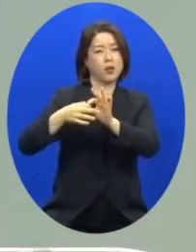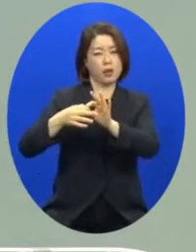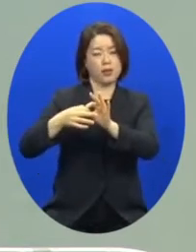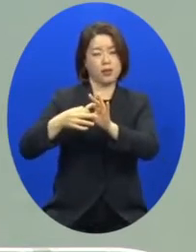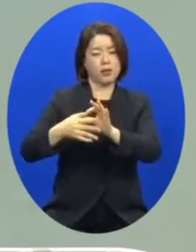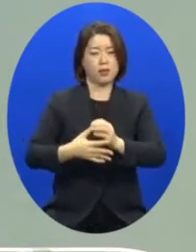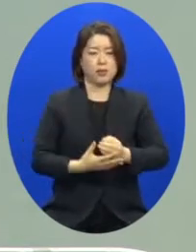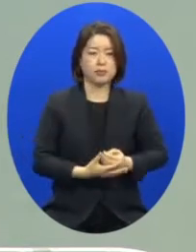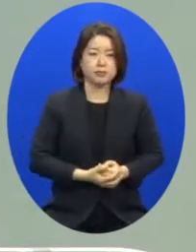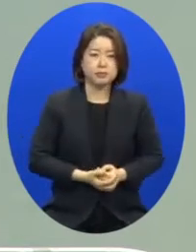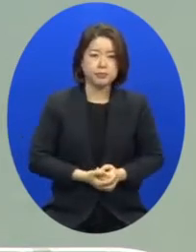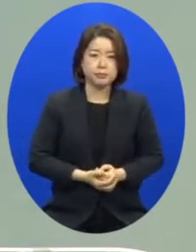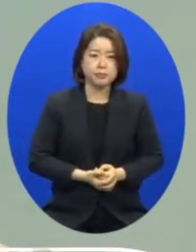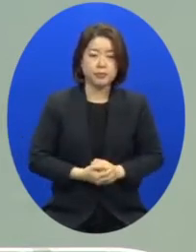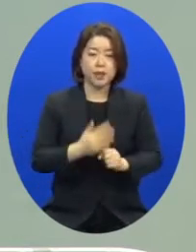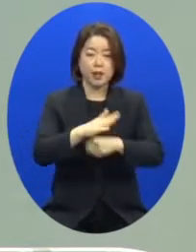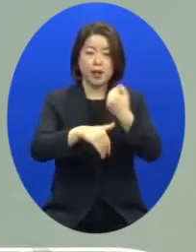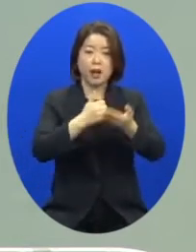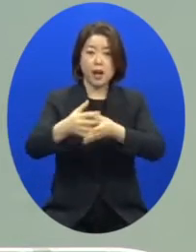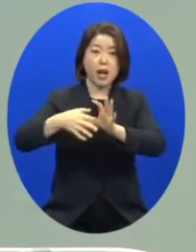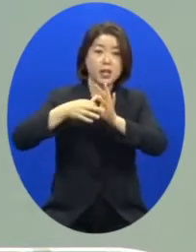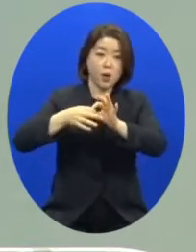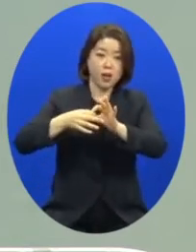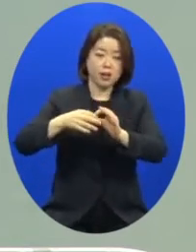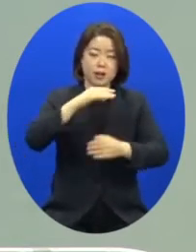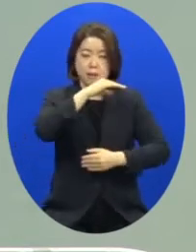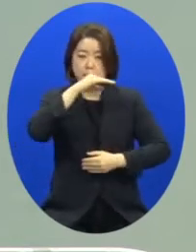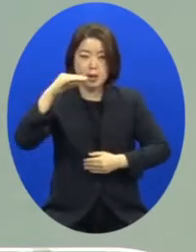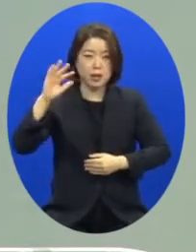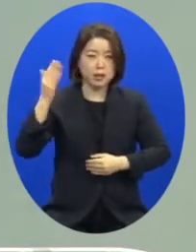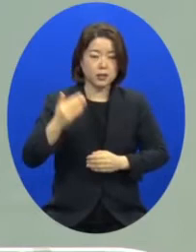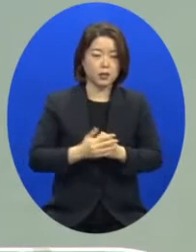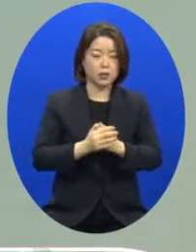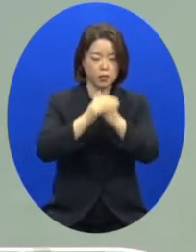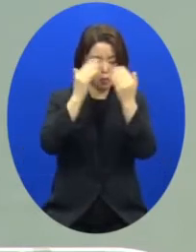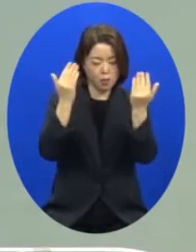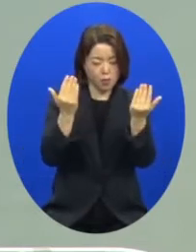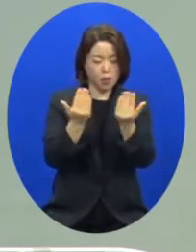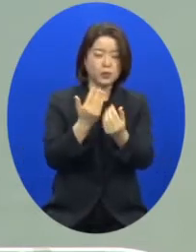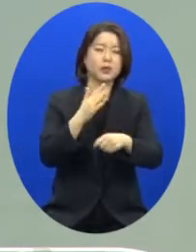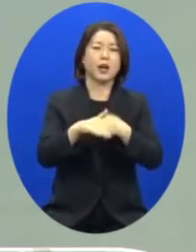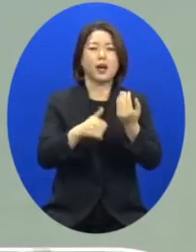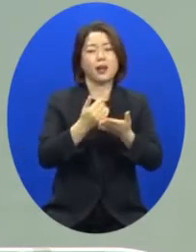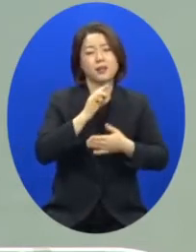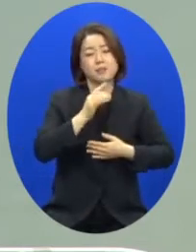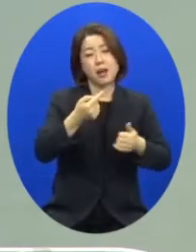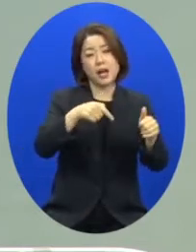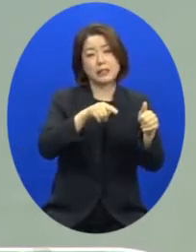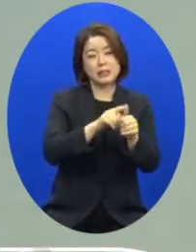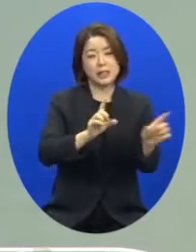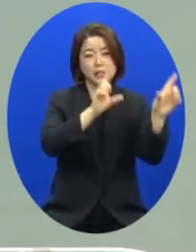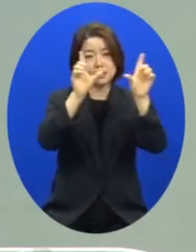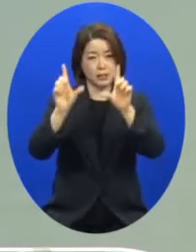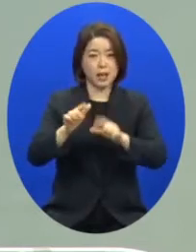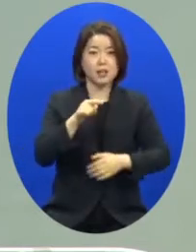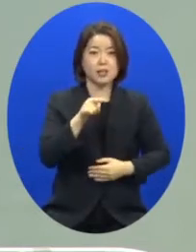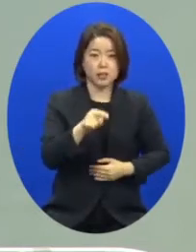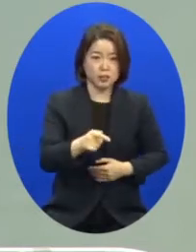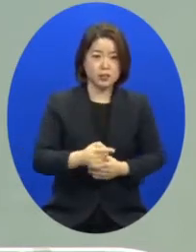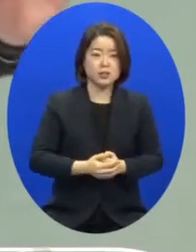뿐이지요 하나님과의 관계가 올바로 되고 전적으로 하나님만 의지하는 그 삶을 사는 것이